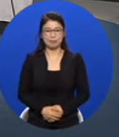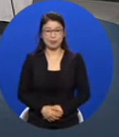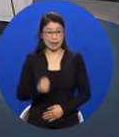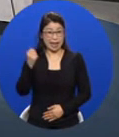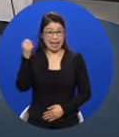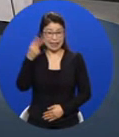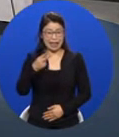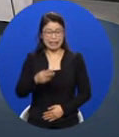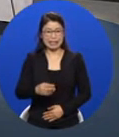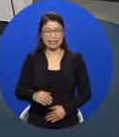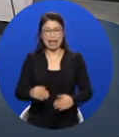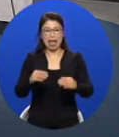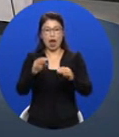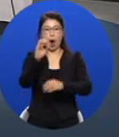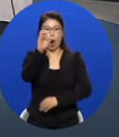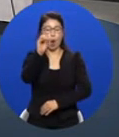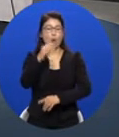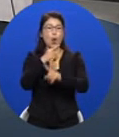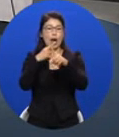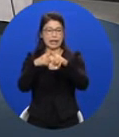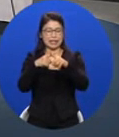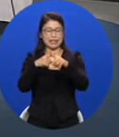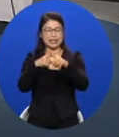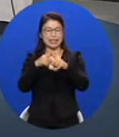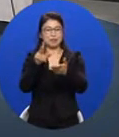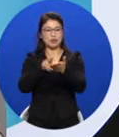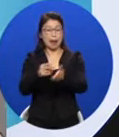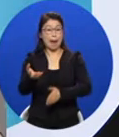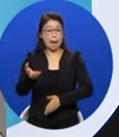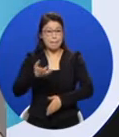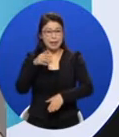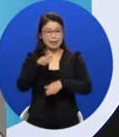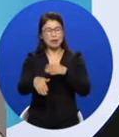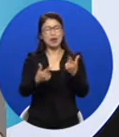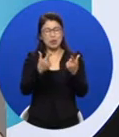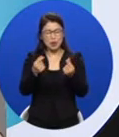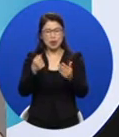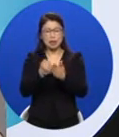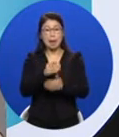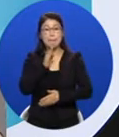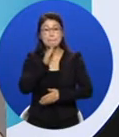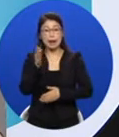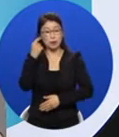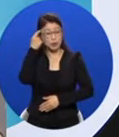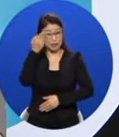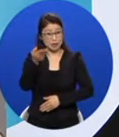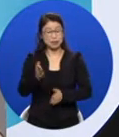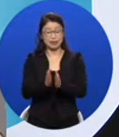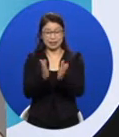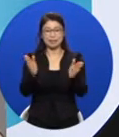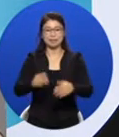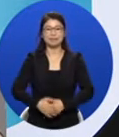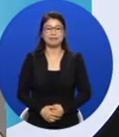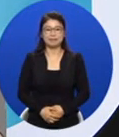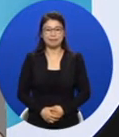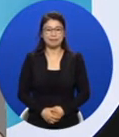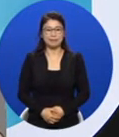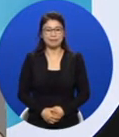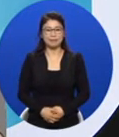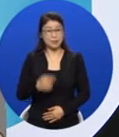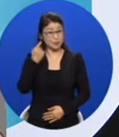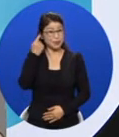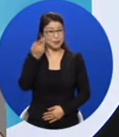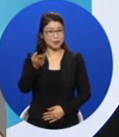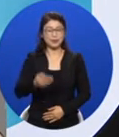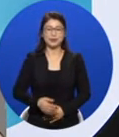다시 OX 퀴즈 순서입니다. 앞선 방식과 똑같기 때문에 바로 질문을 드리겠습니다.